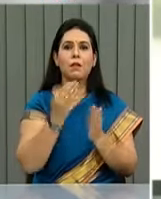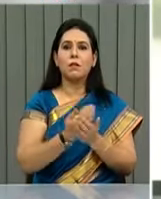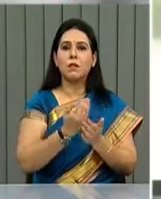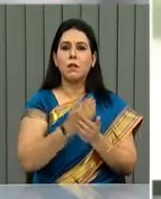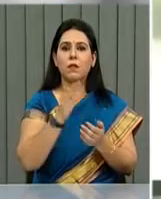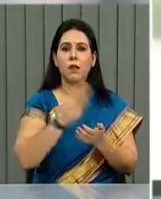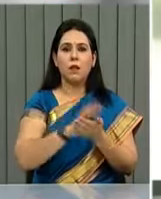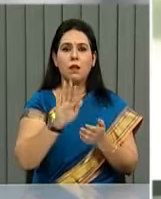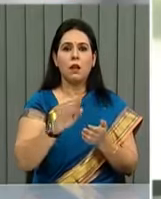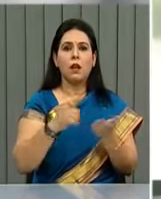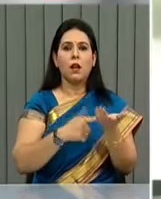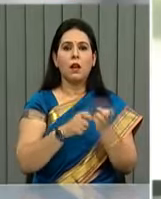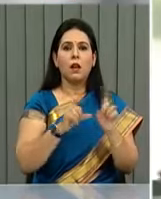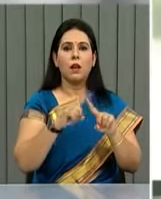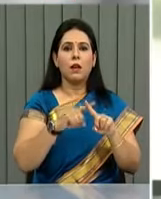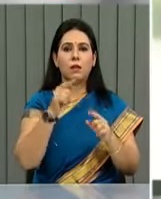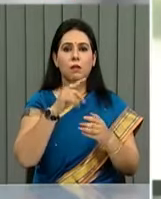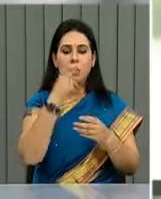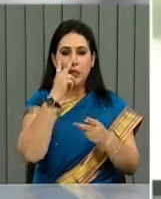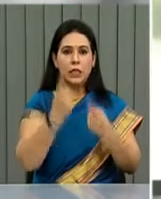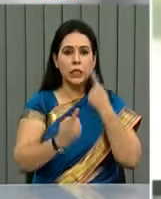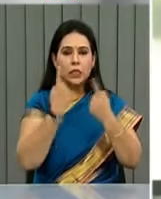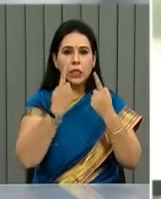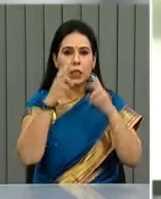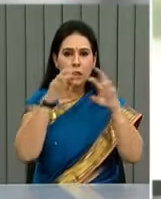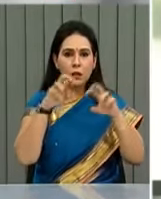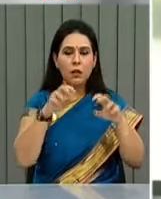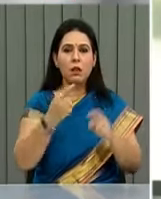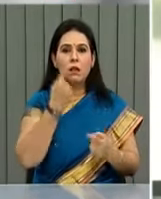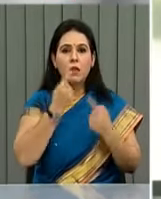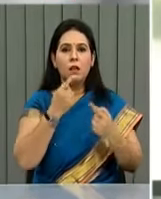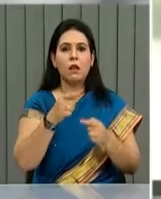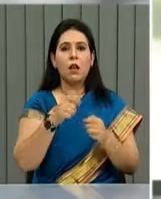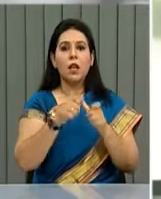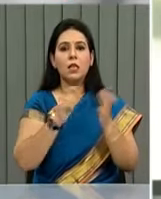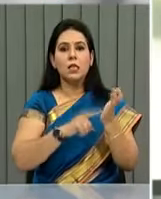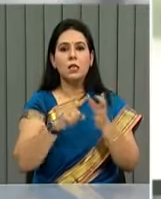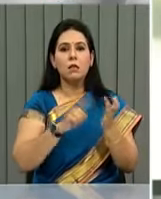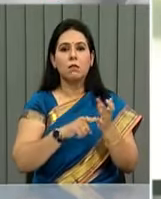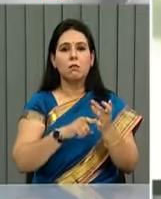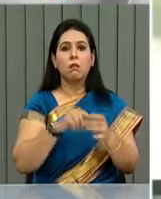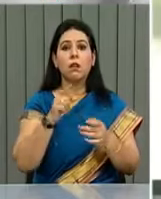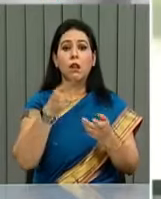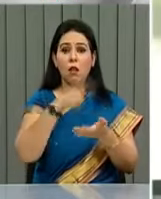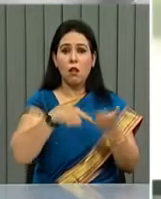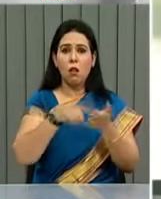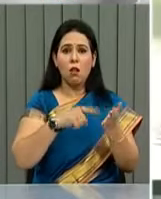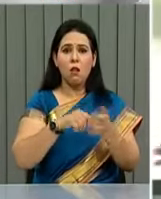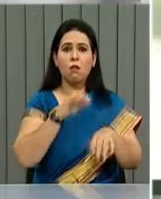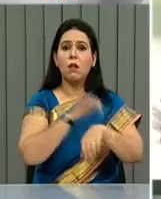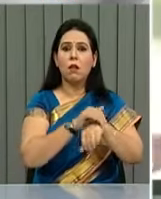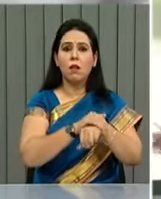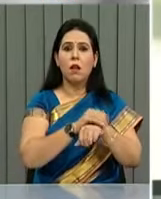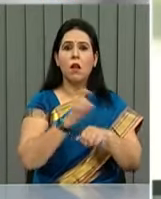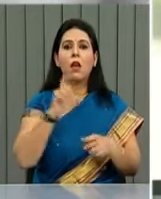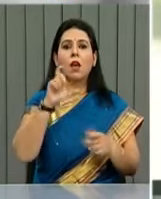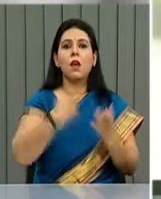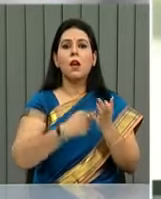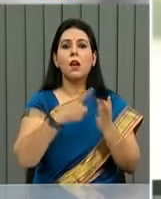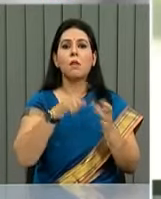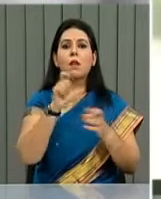टैक्सेशन अथॉरिटीज ने सबके असेसमेंट पूरे किए, जो गैर कानूनी थे उन पे क्रिमिनल केसेस चलाए जो चल रहे